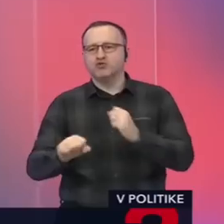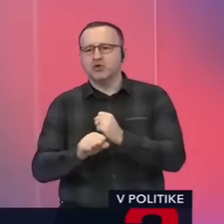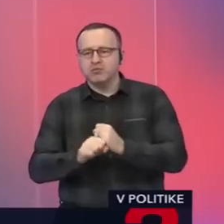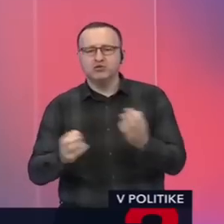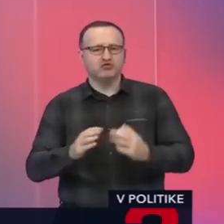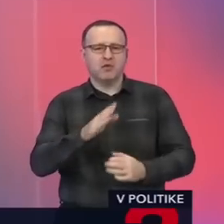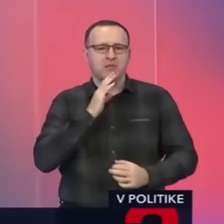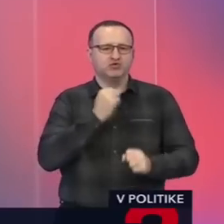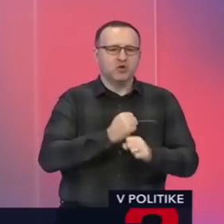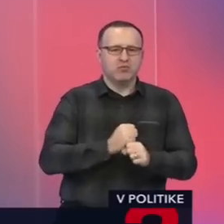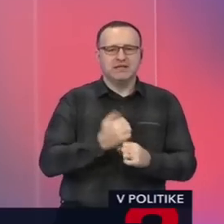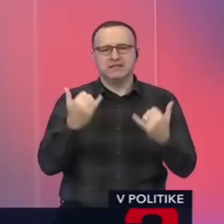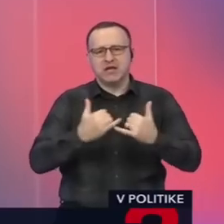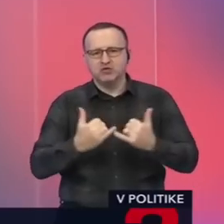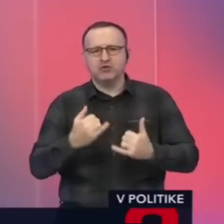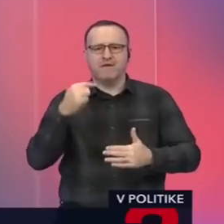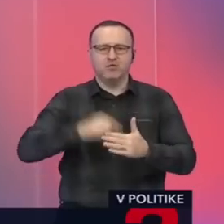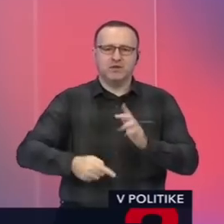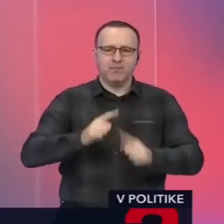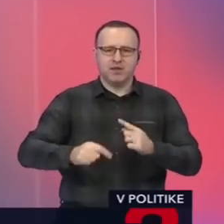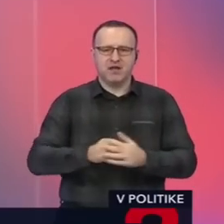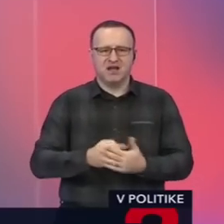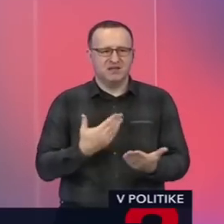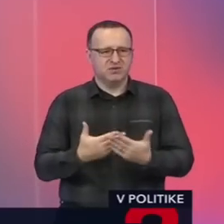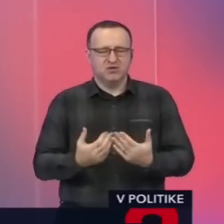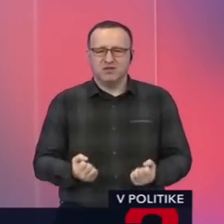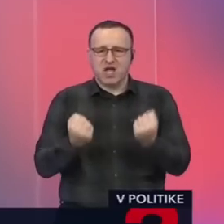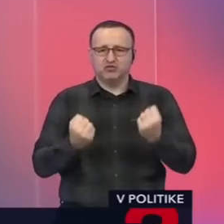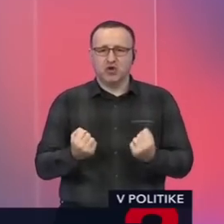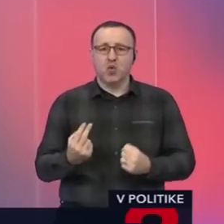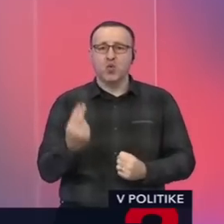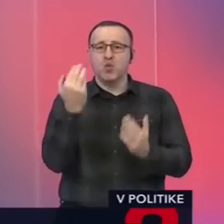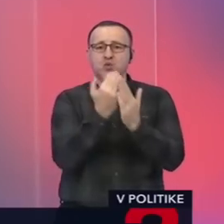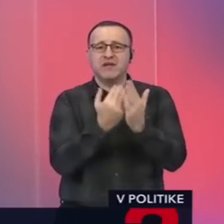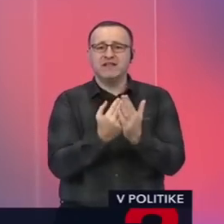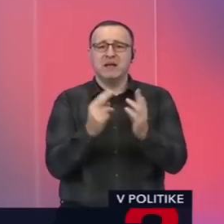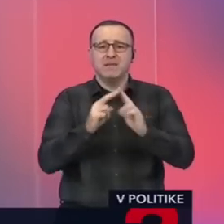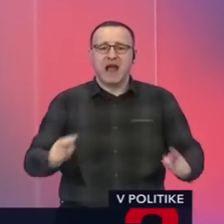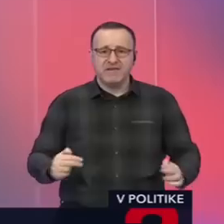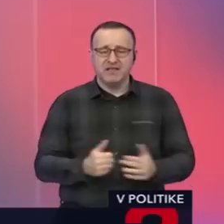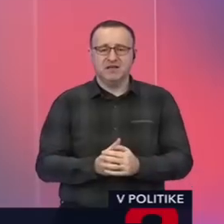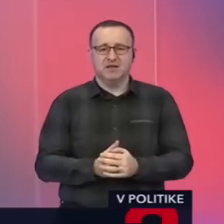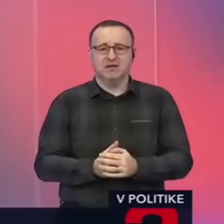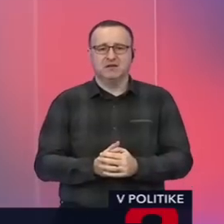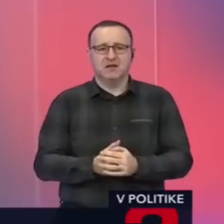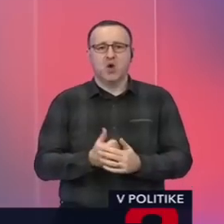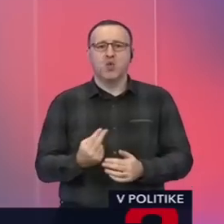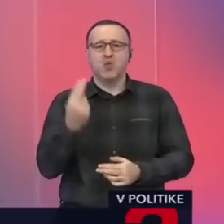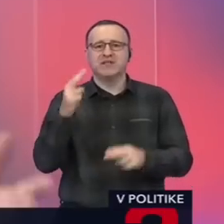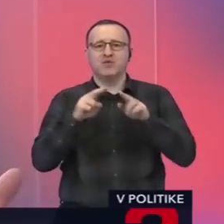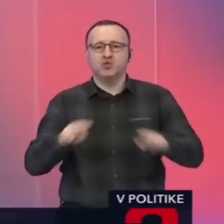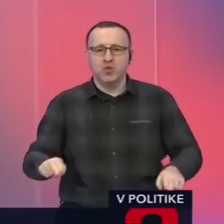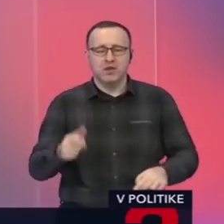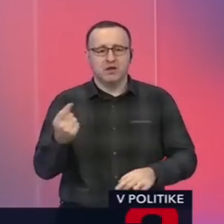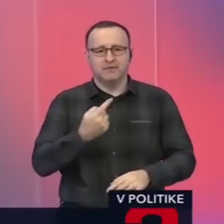politiky. A v tomto smere preto je ťažké aj pre ústavných právnikov, vôbec pre ústavný súd sa nejakým spôsobom takto vyjadriť. Nemáme tu